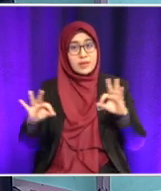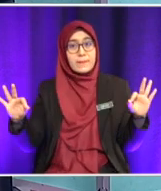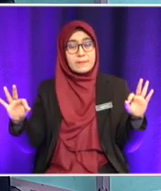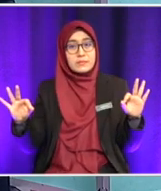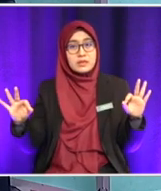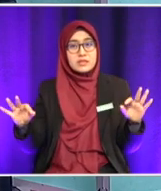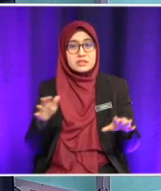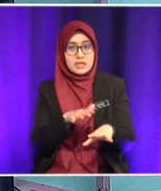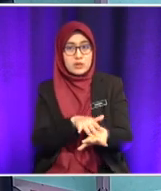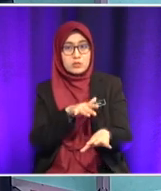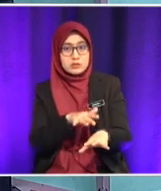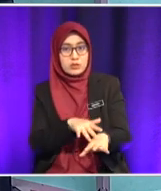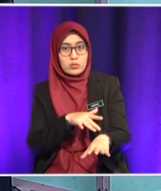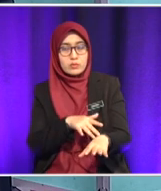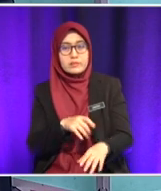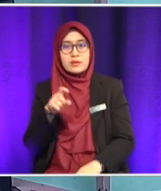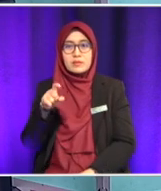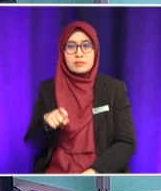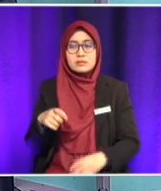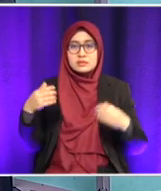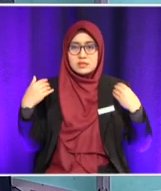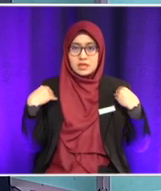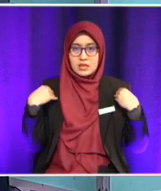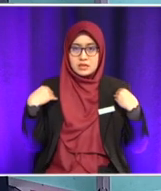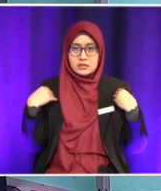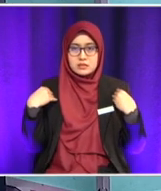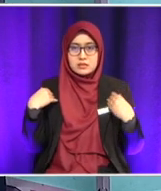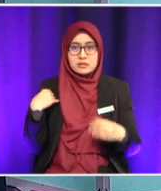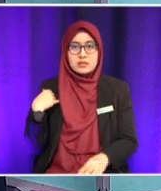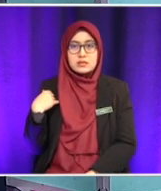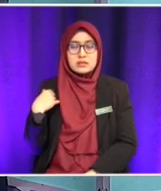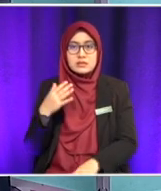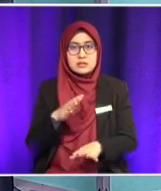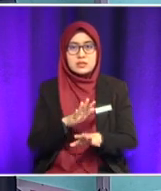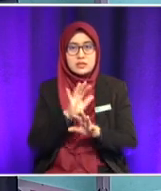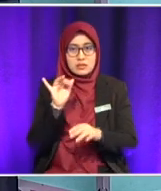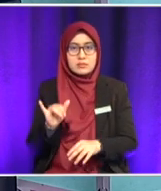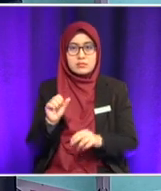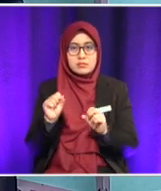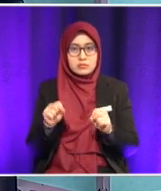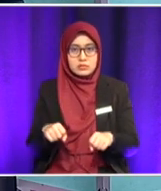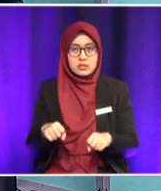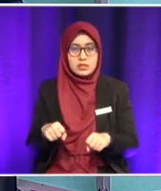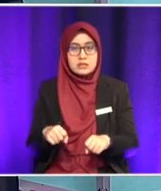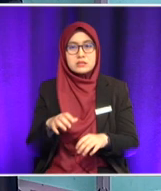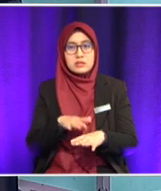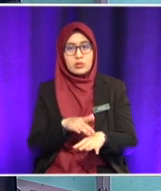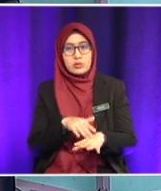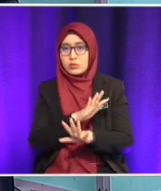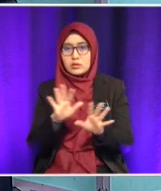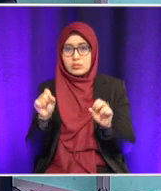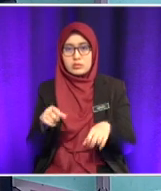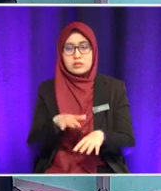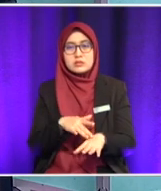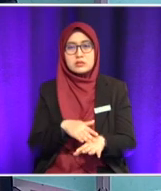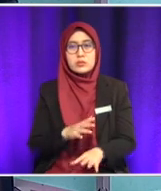ada batas-batas pergaulan Baiklah ini adalah antara menangani gangguan seksual dan pendarahan